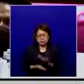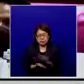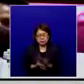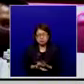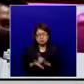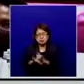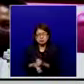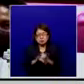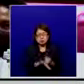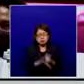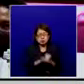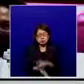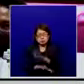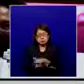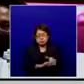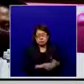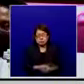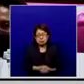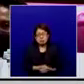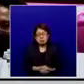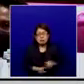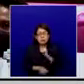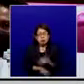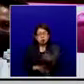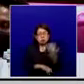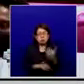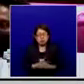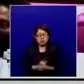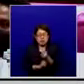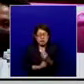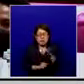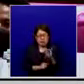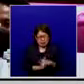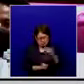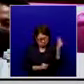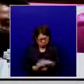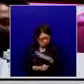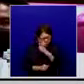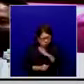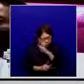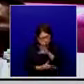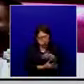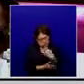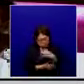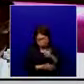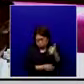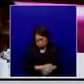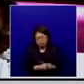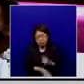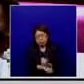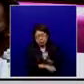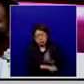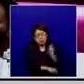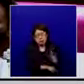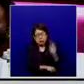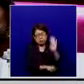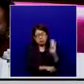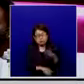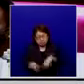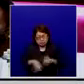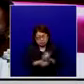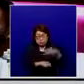อ้ AI บ้าบอคอแตกอย่ามาต้มตุ๋นไปจ้างบริษัทอะไรก็ไม่รู้บริษัทชนิดที่ว่าจ้างวิธีพิเศษ